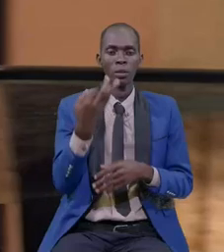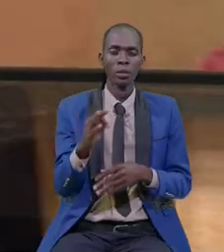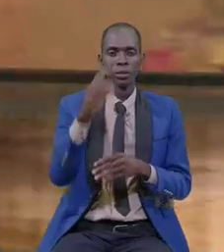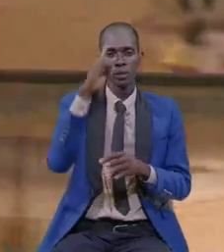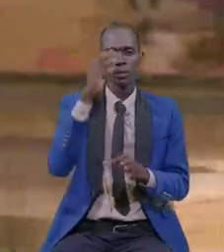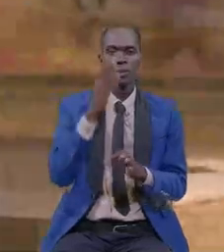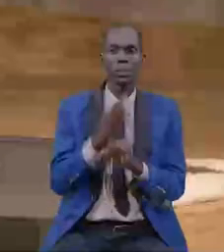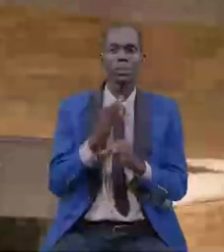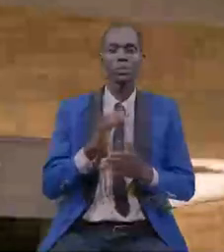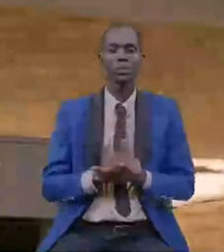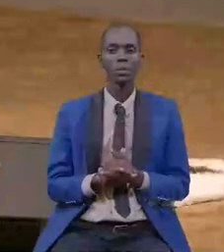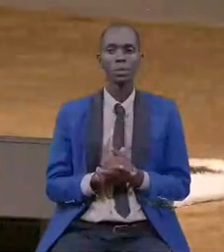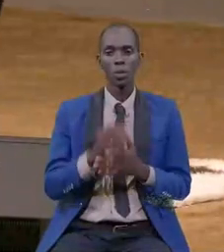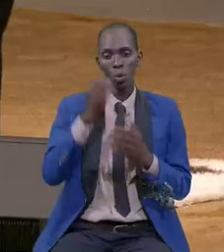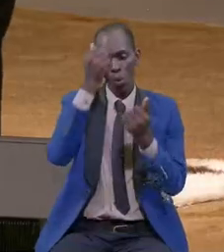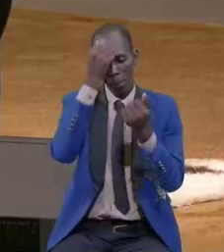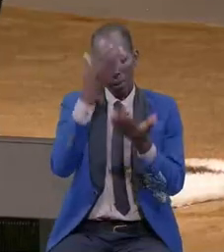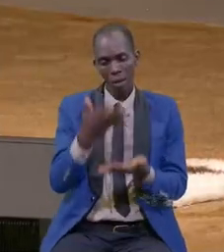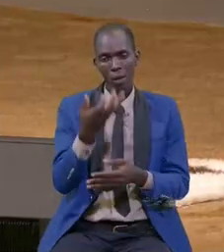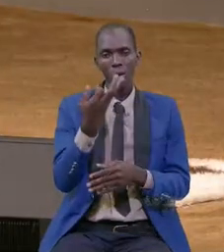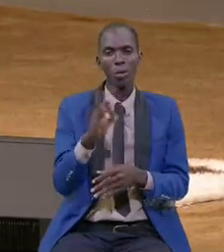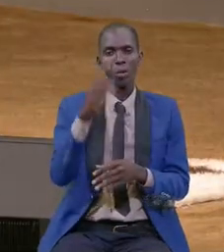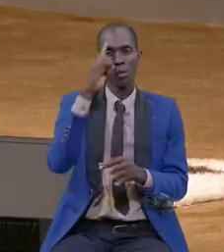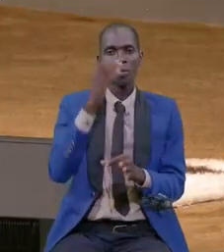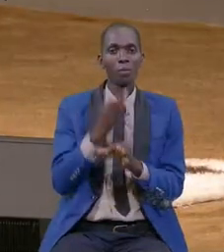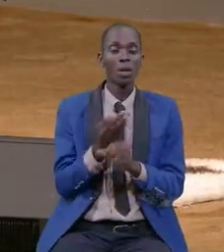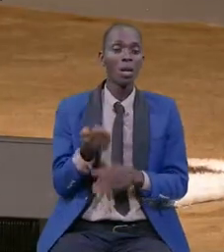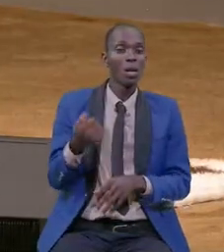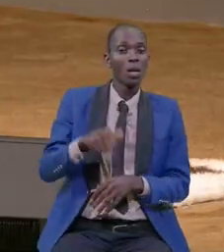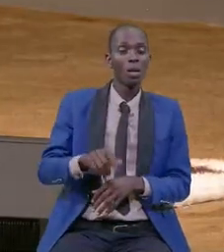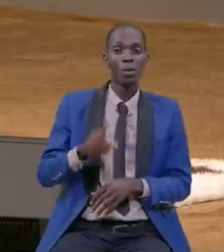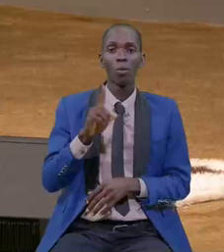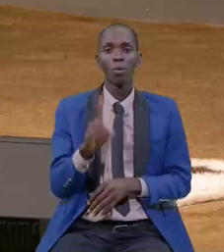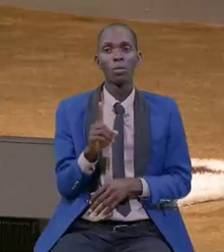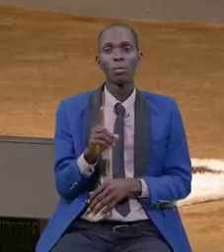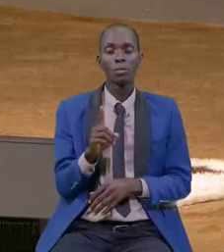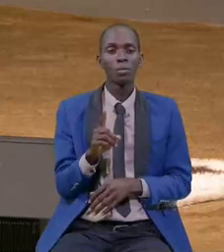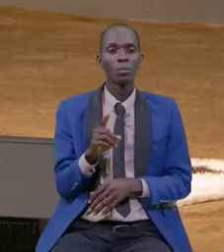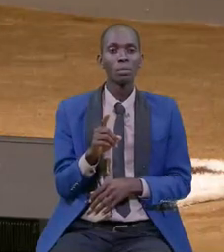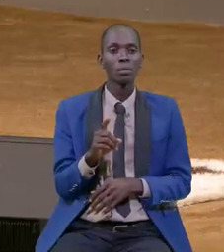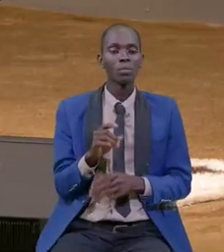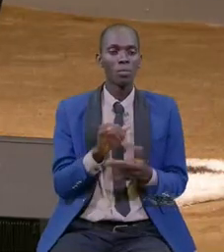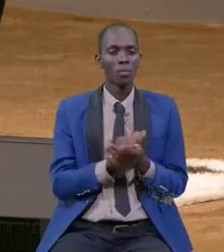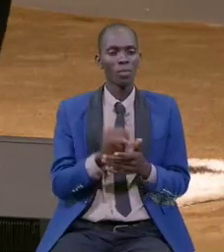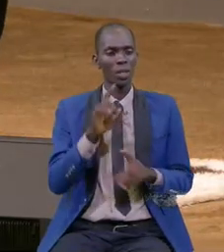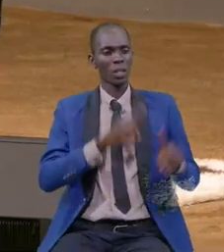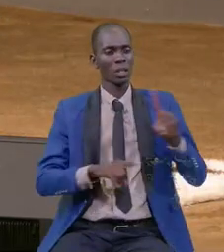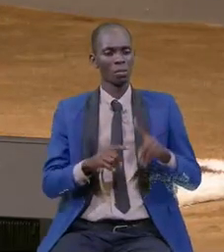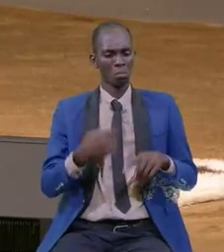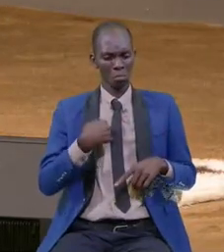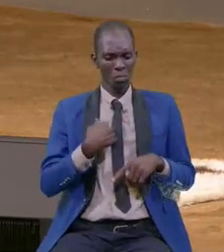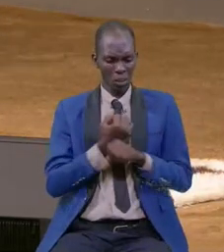à la foi obéisse à la foi quiconque professant être sauvé né de